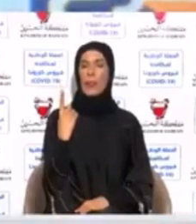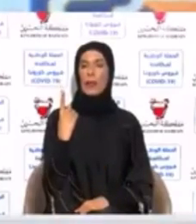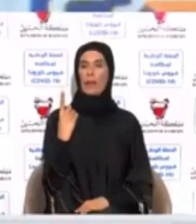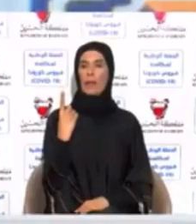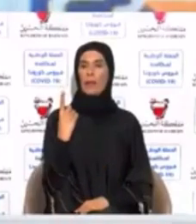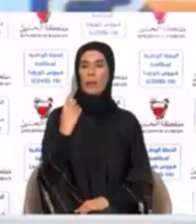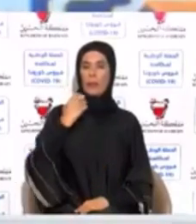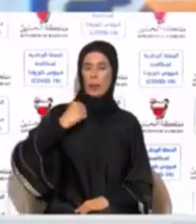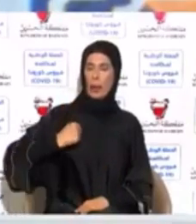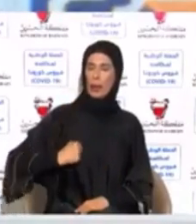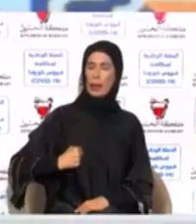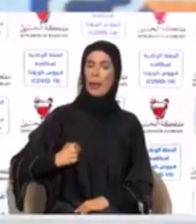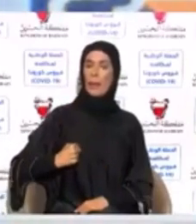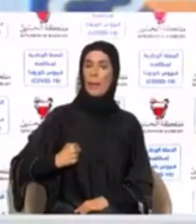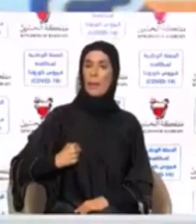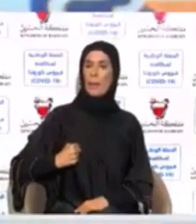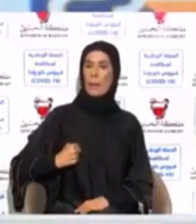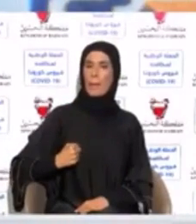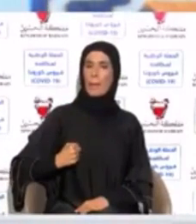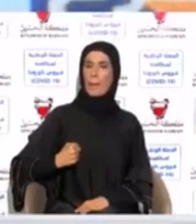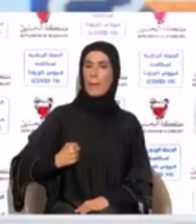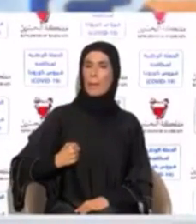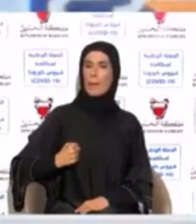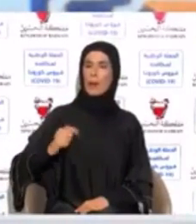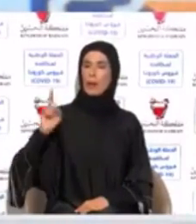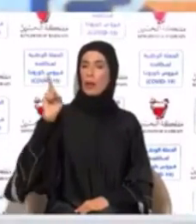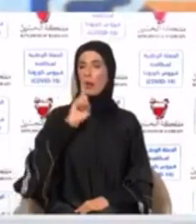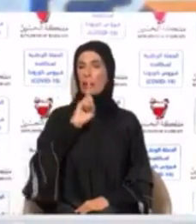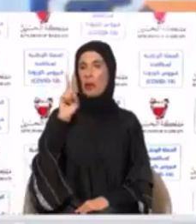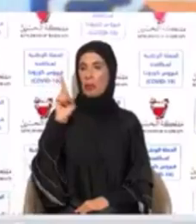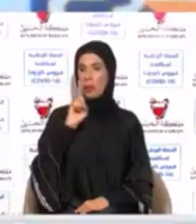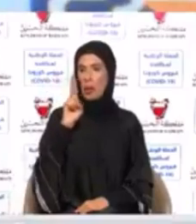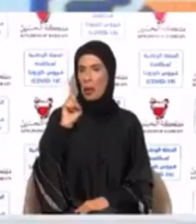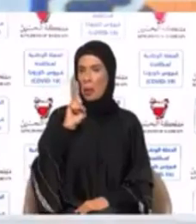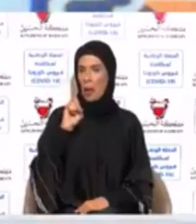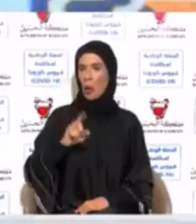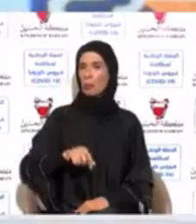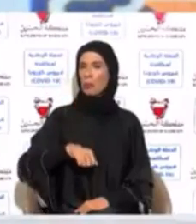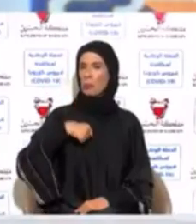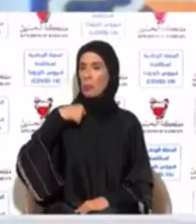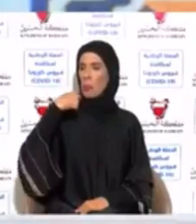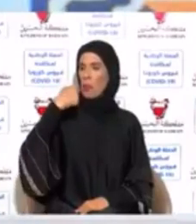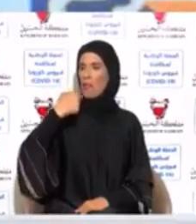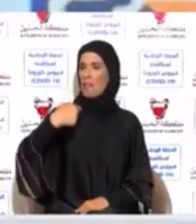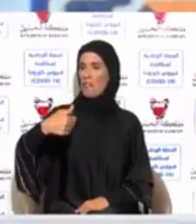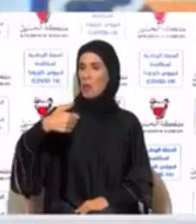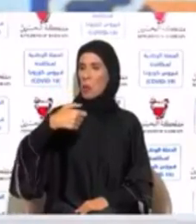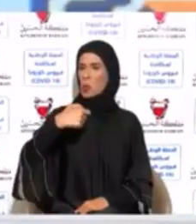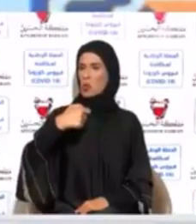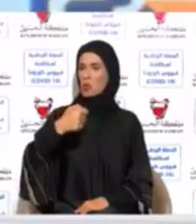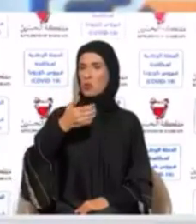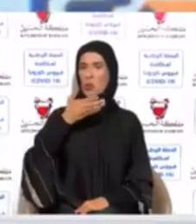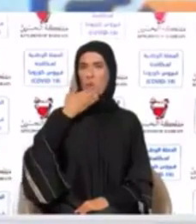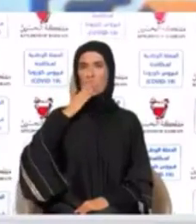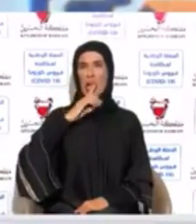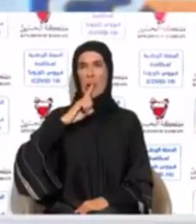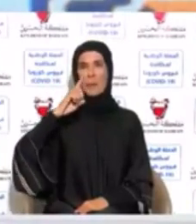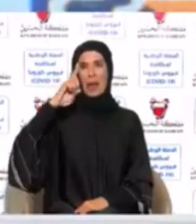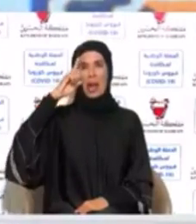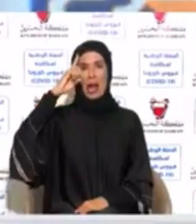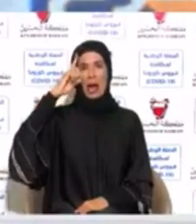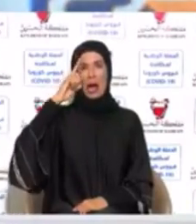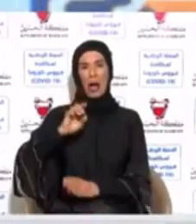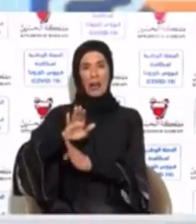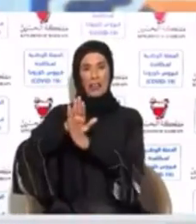أن مملكة البحرين لن تبخل على مواطنيها ولا من يحتاج إلى الخدمة من المقيمين